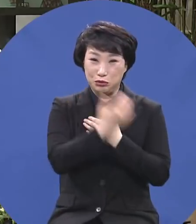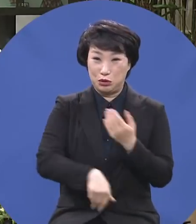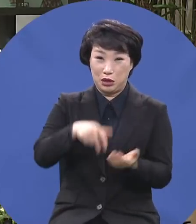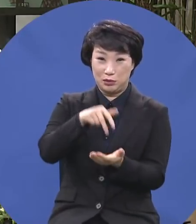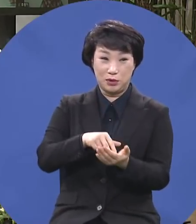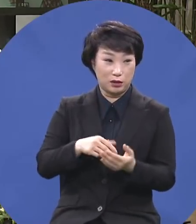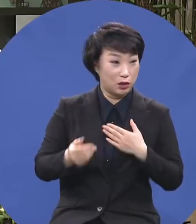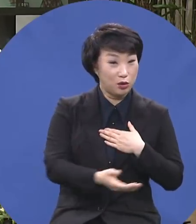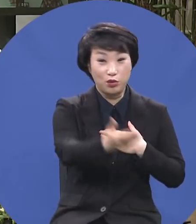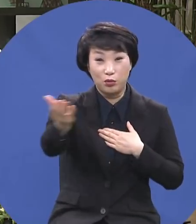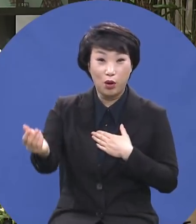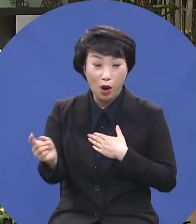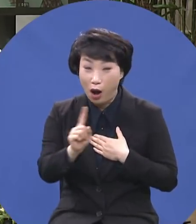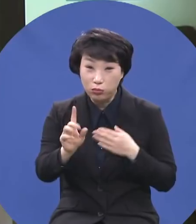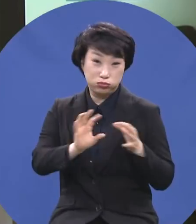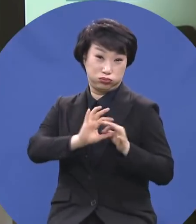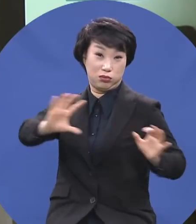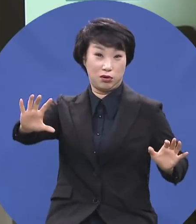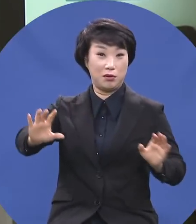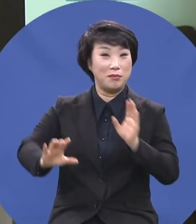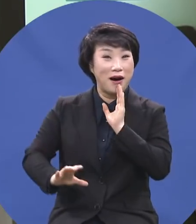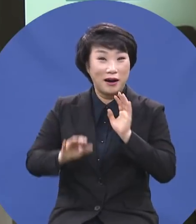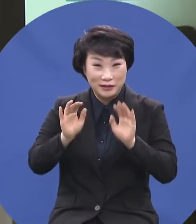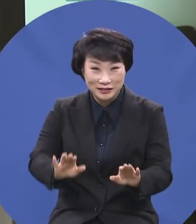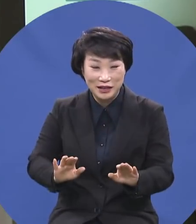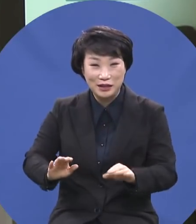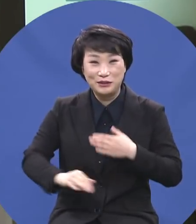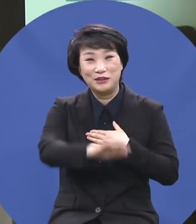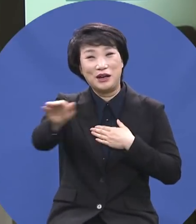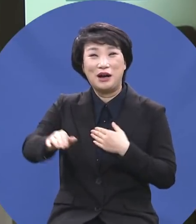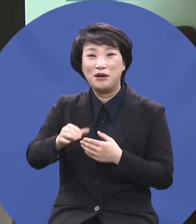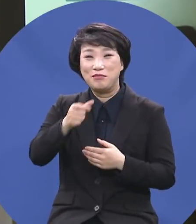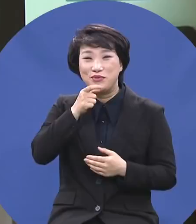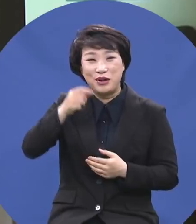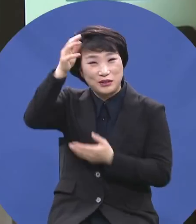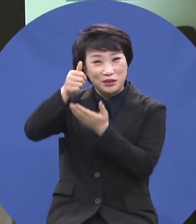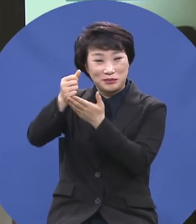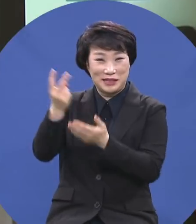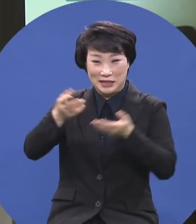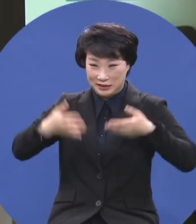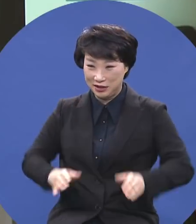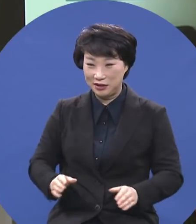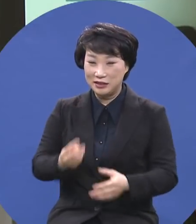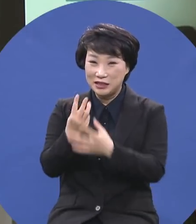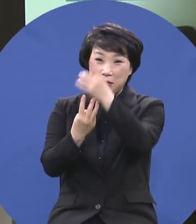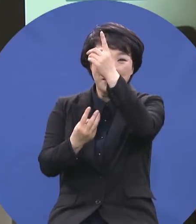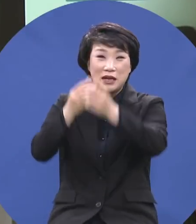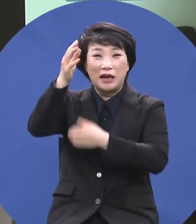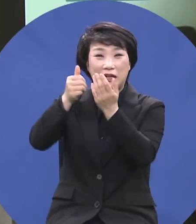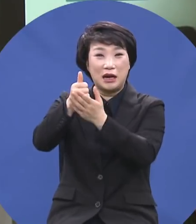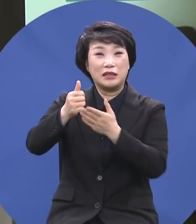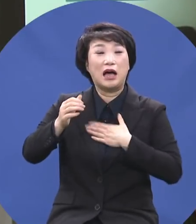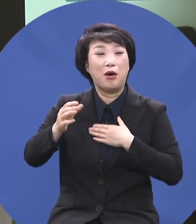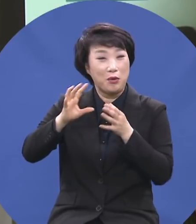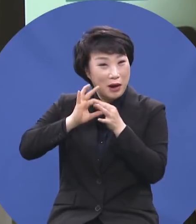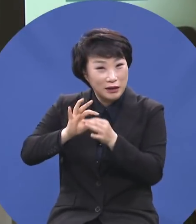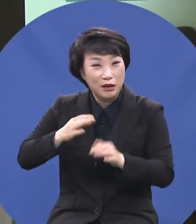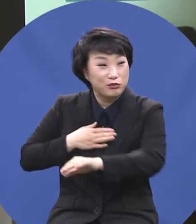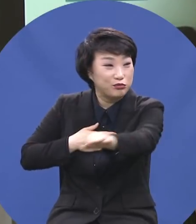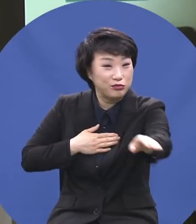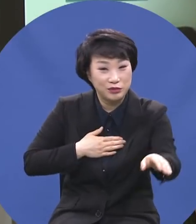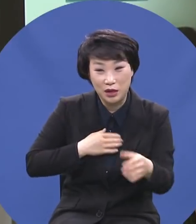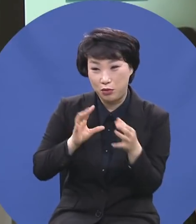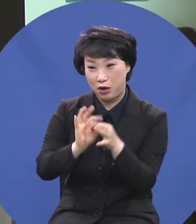육신으로는 아무 관계가 없는데 물과 성령으로 거듭난 삼위 하나님과의 관계가